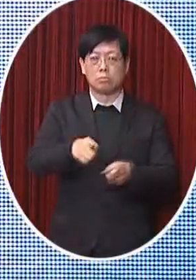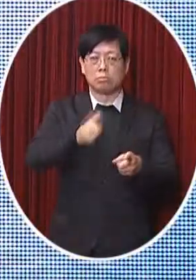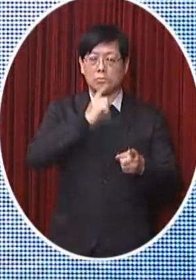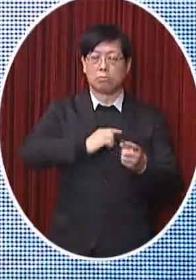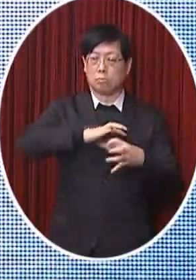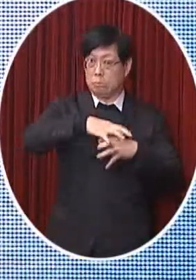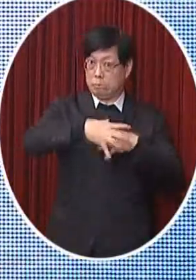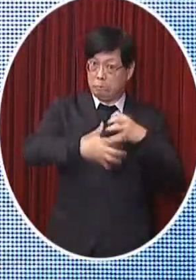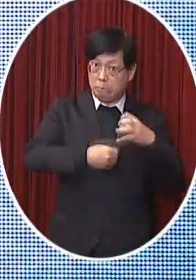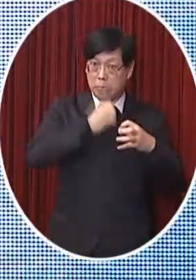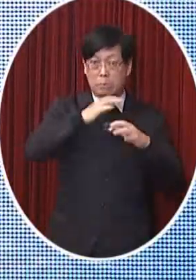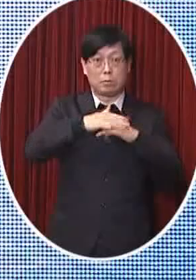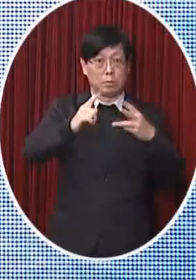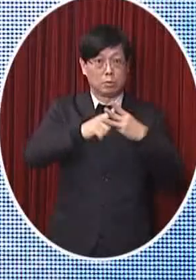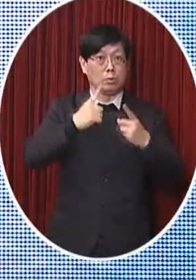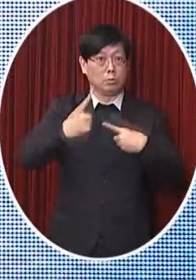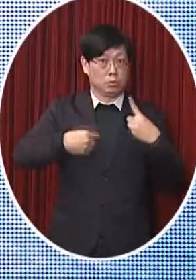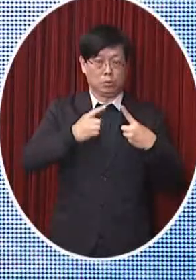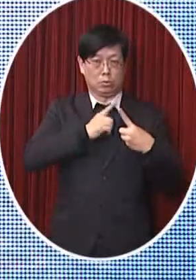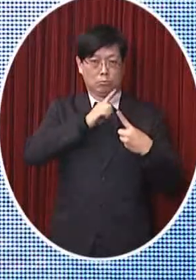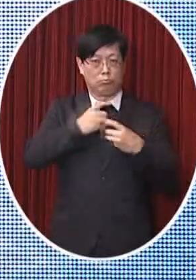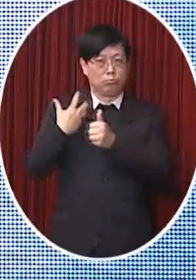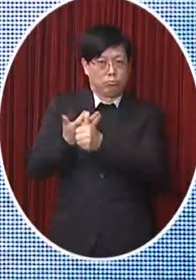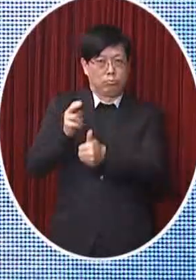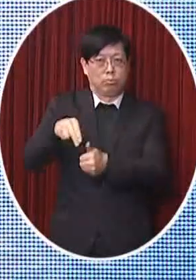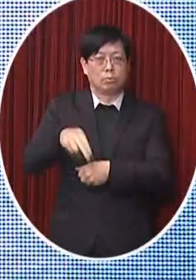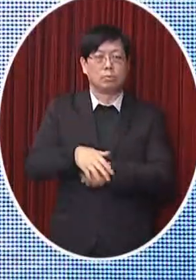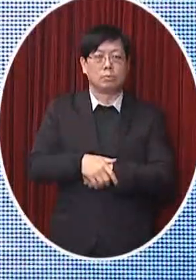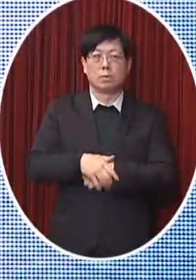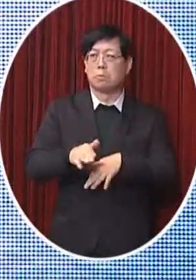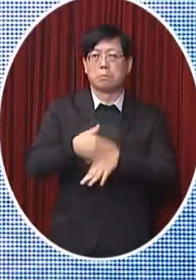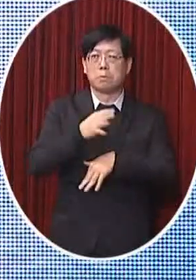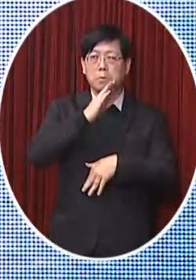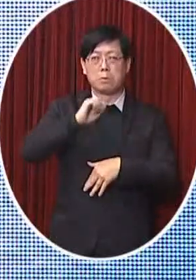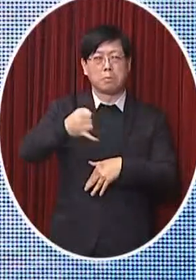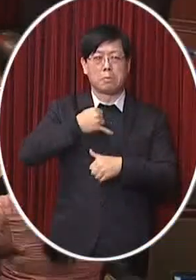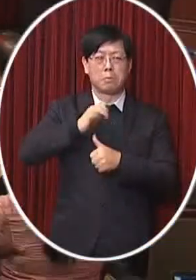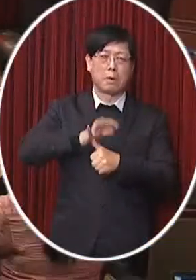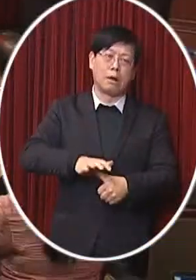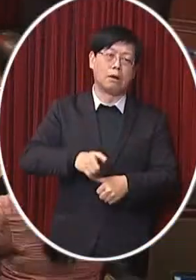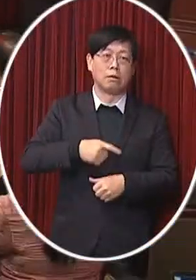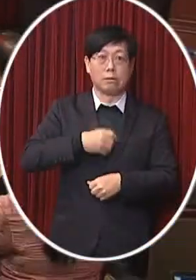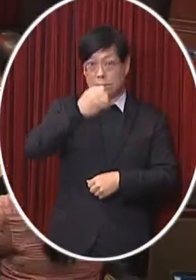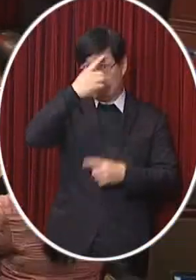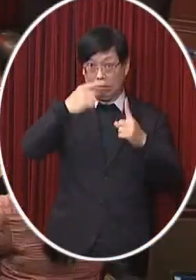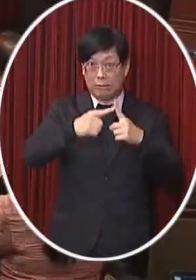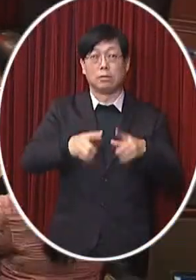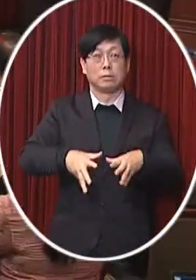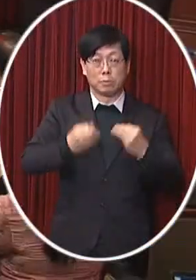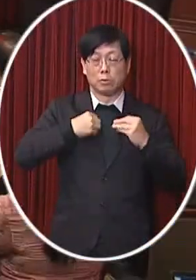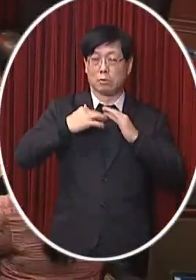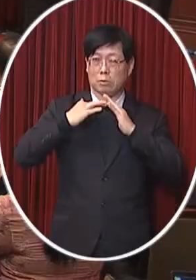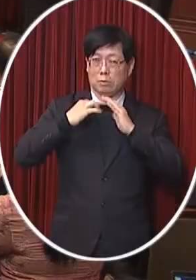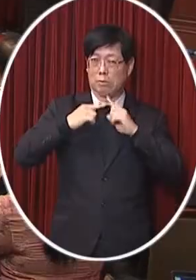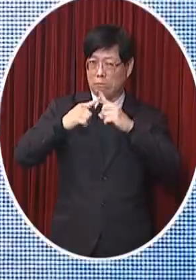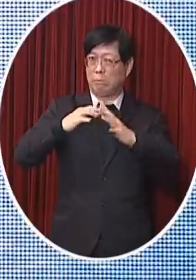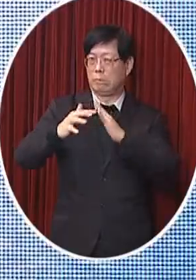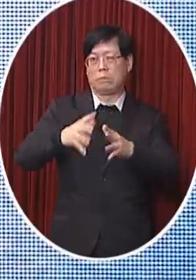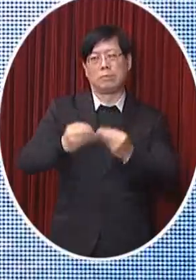是全球民主自由的主场，就不会变战场， 青年就不用上战